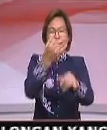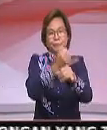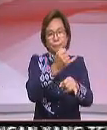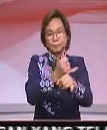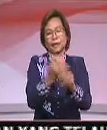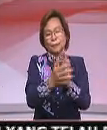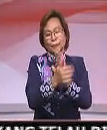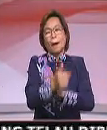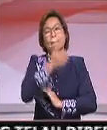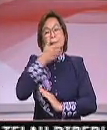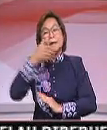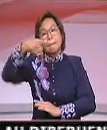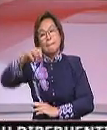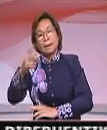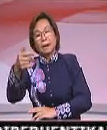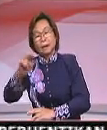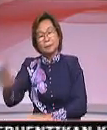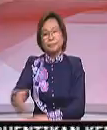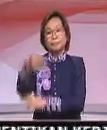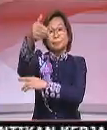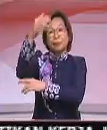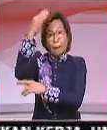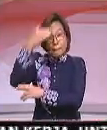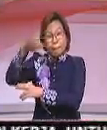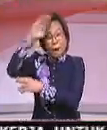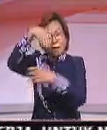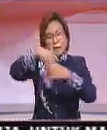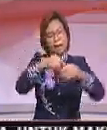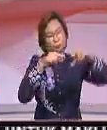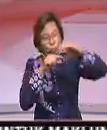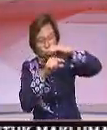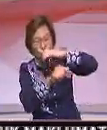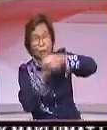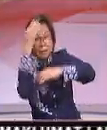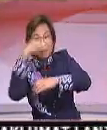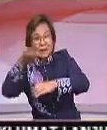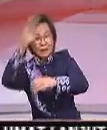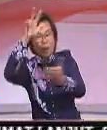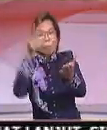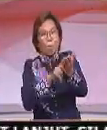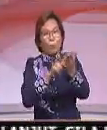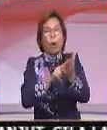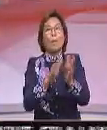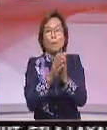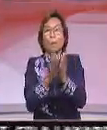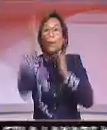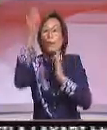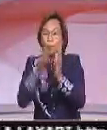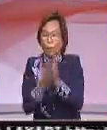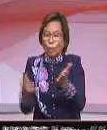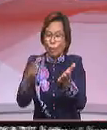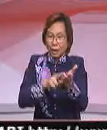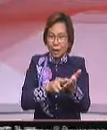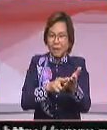Pekan. Di Perlis, kibaran jalur gemilang dalam Gua Kelam mendapat pengiktirafan Malaysia Book of Record. Inisiatif Jabatan